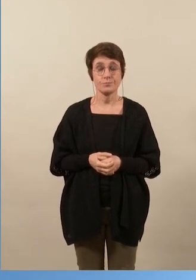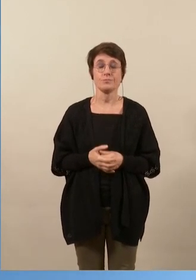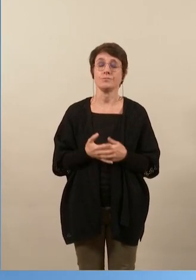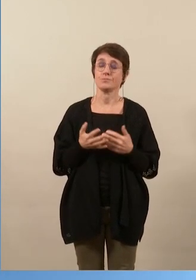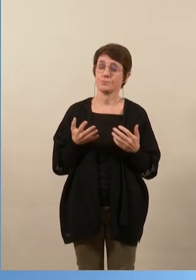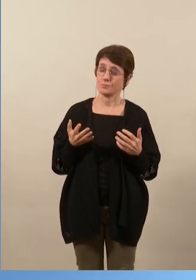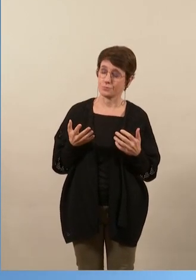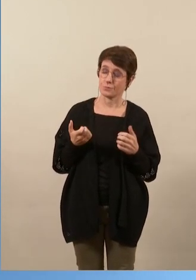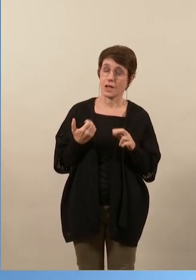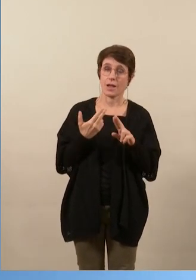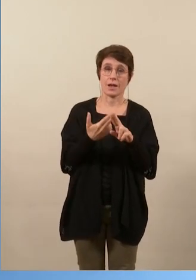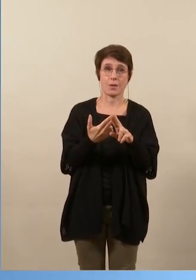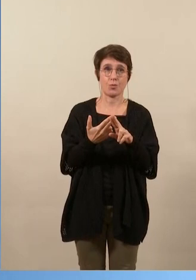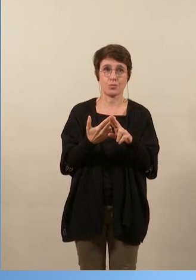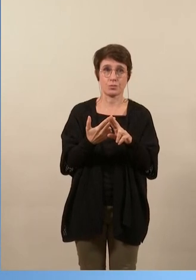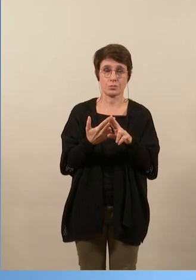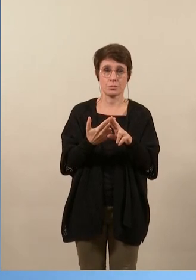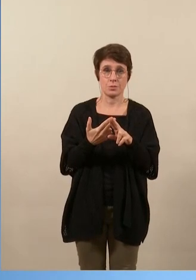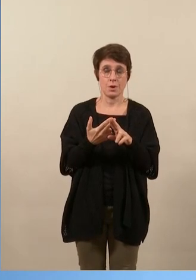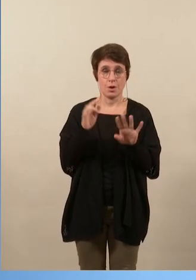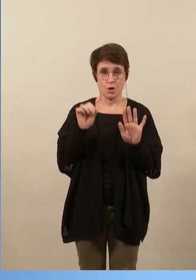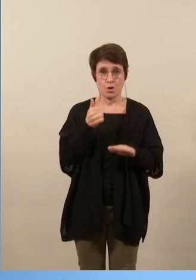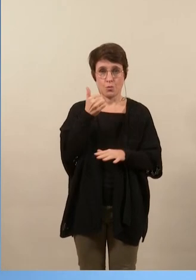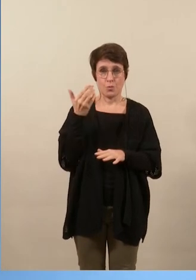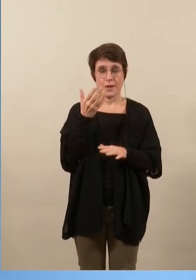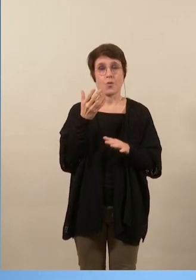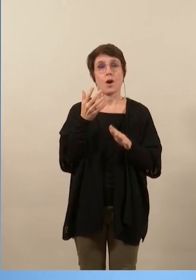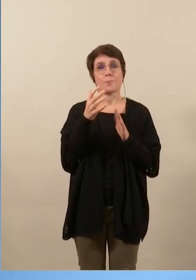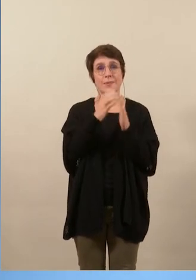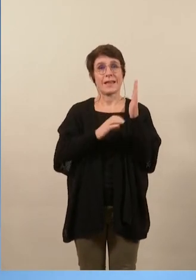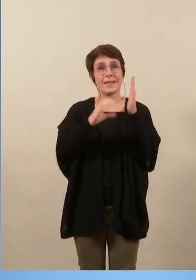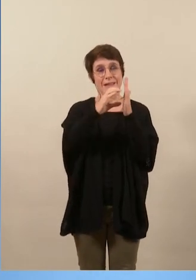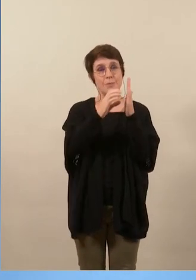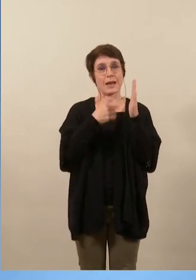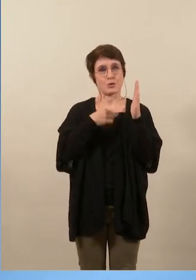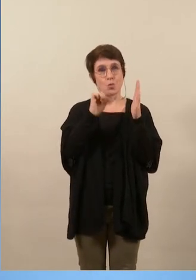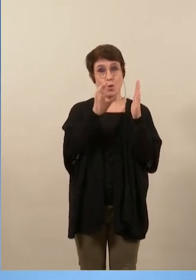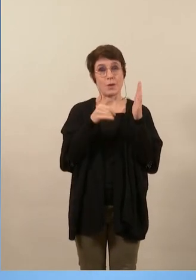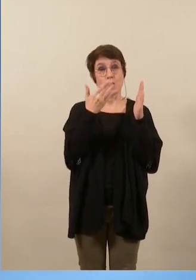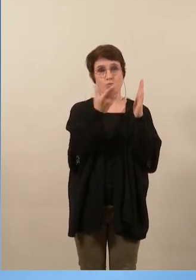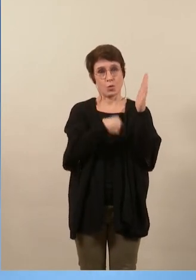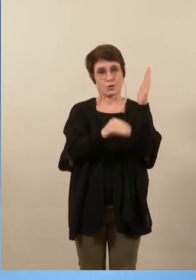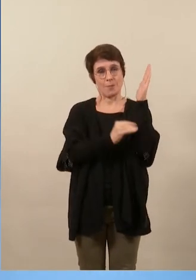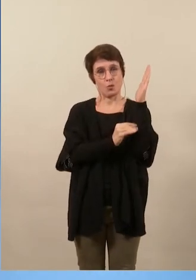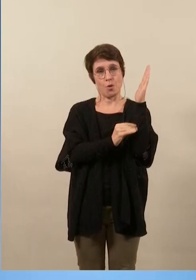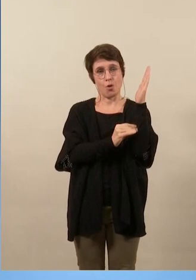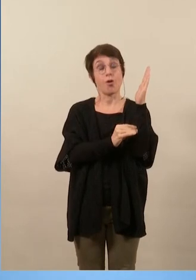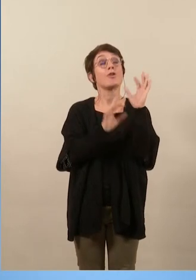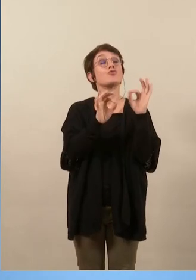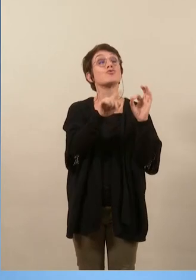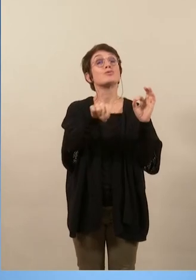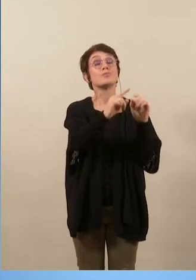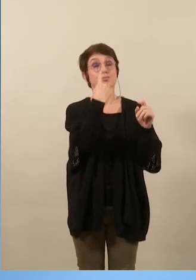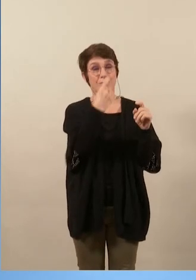vais profiter pour commencer ma réponse déjà pour présenter l'amendement à la délibération si vous voulez bien parce que ça va en droite ligne de de la question qui a souvent été